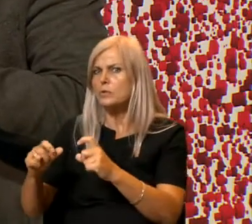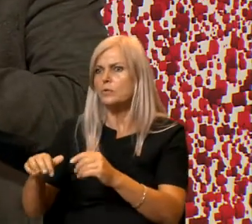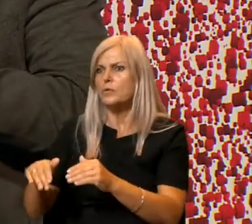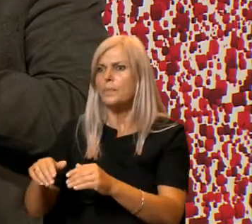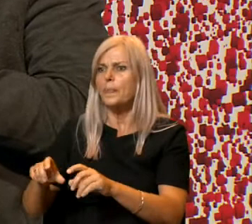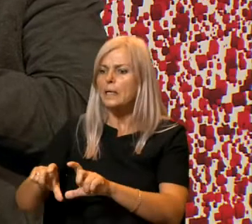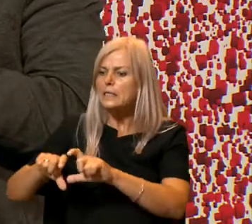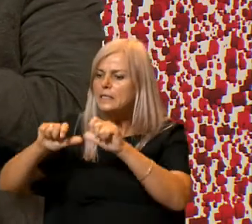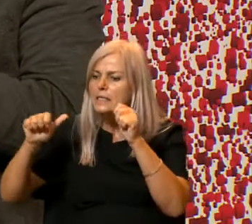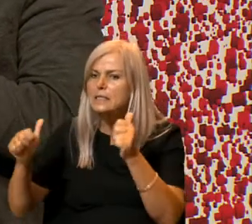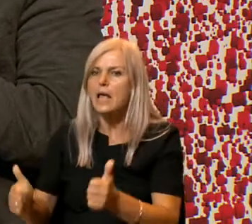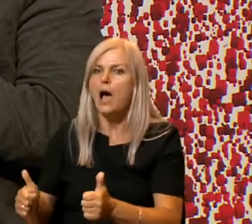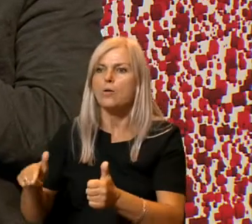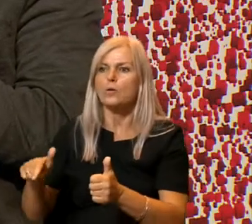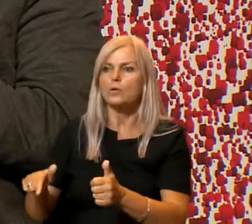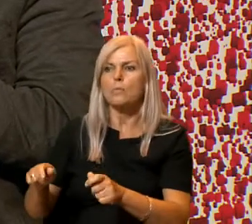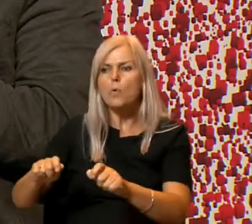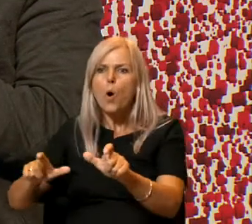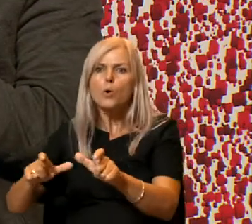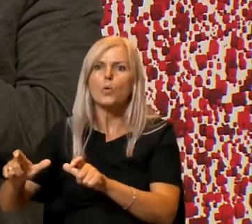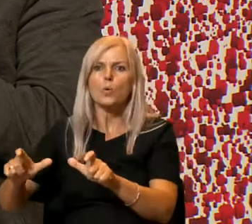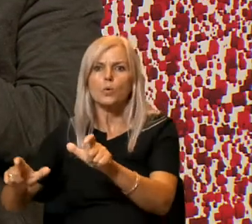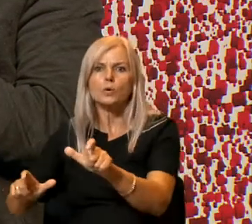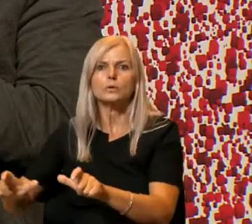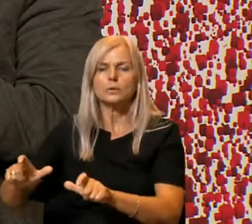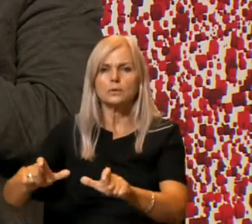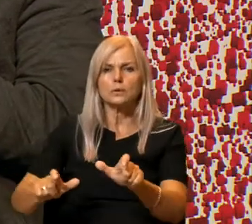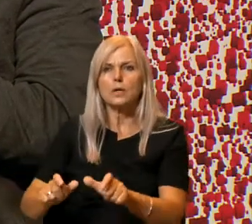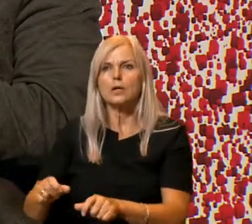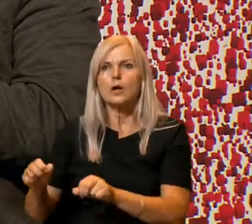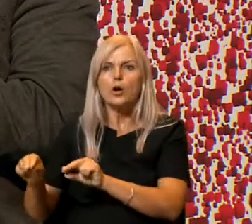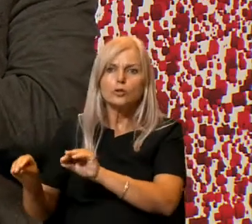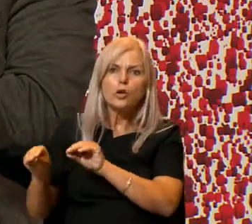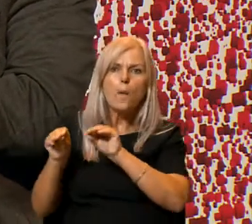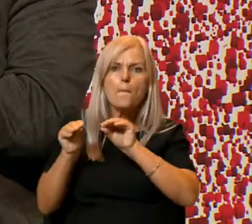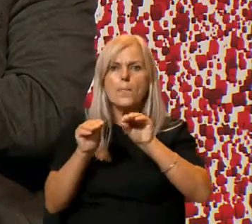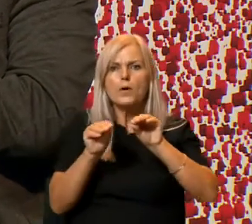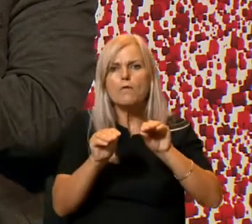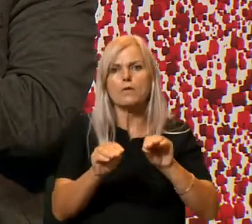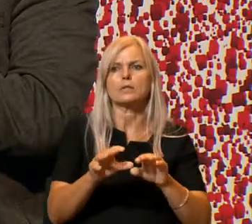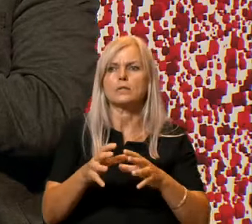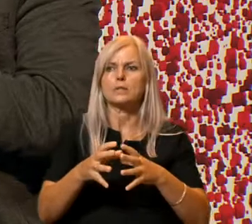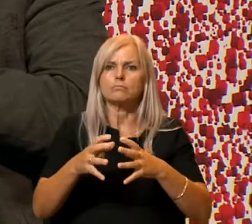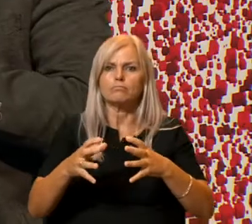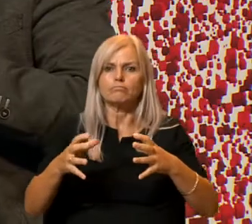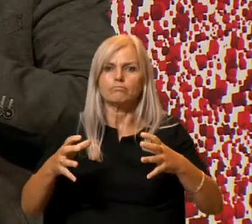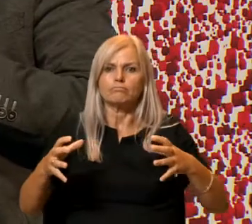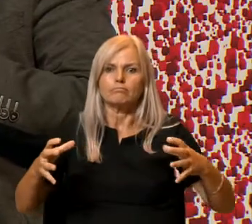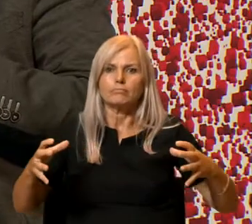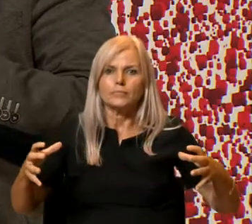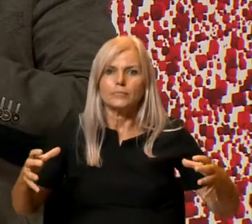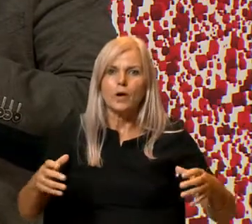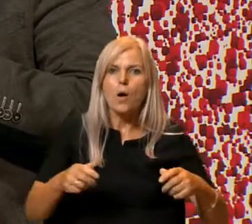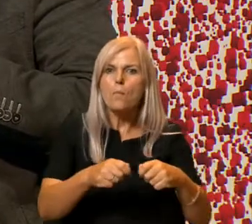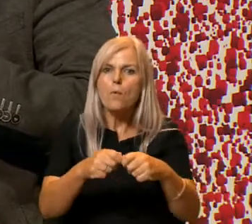stać. Wprowadzono ruch, który niemal natychmiast doprowadził do wytworzenia ruchu więzi